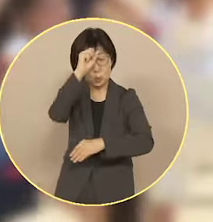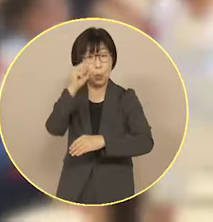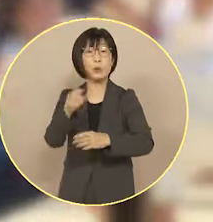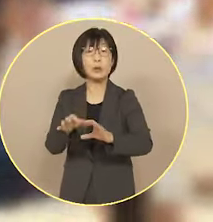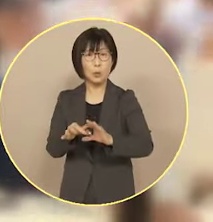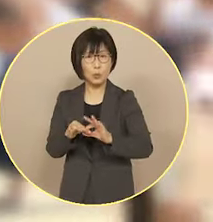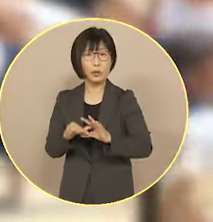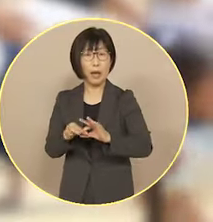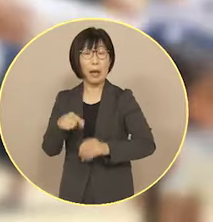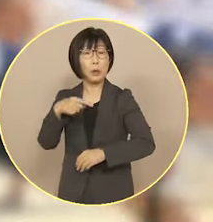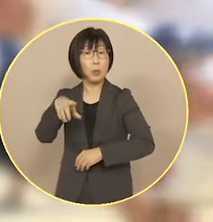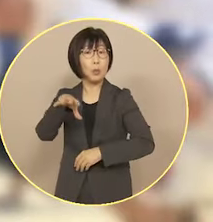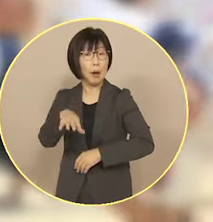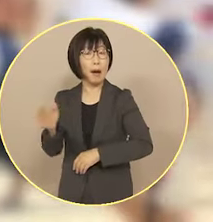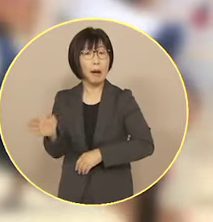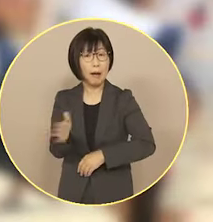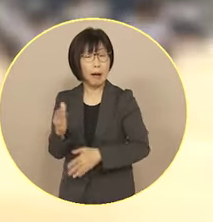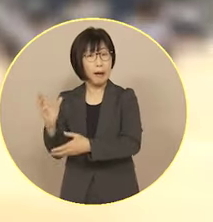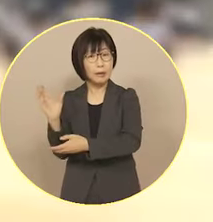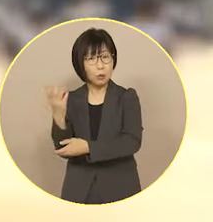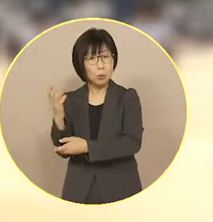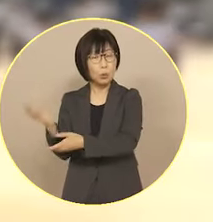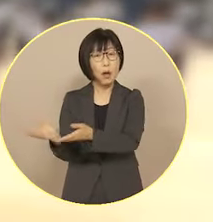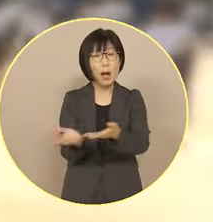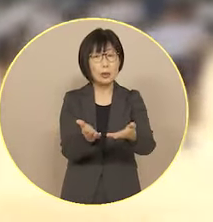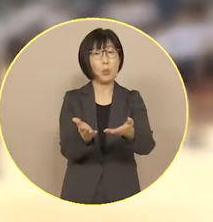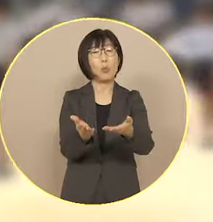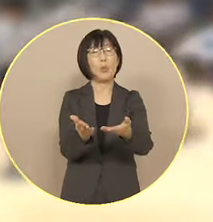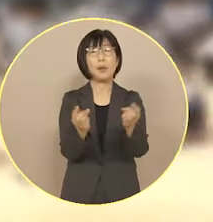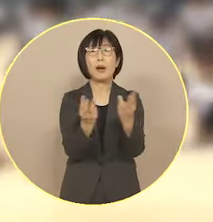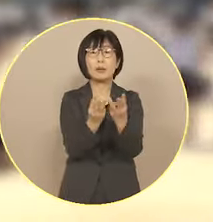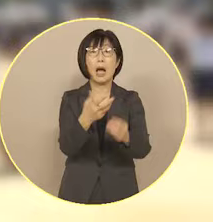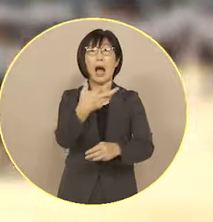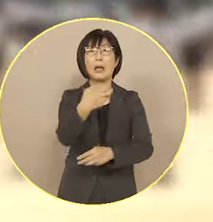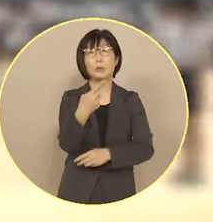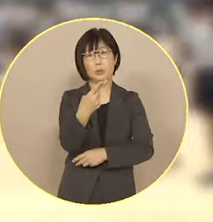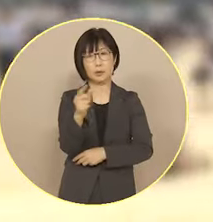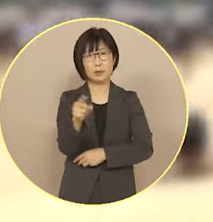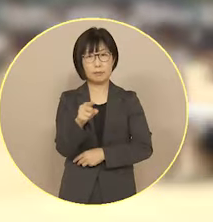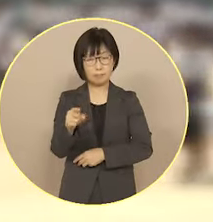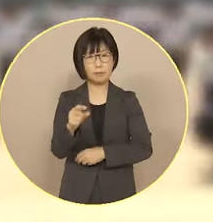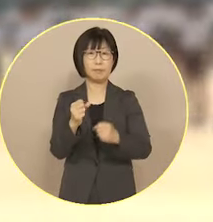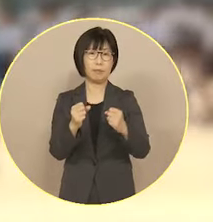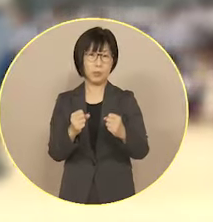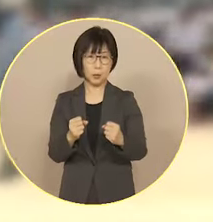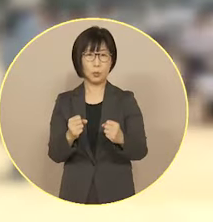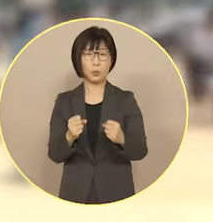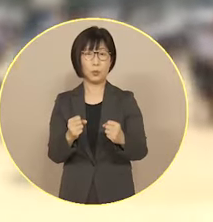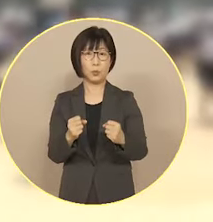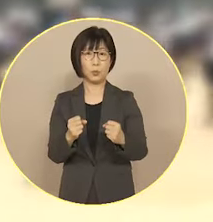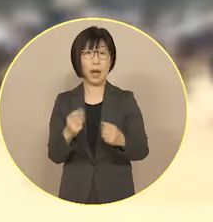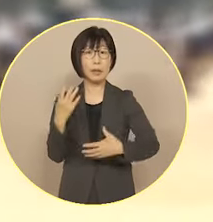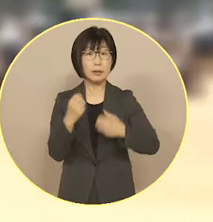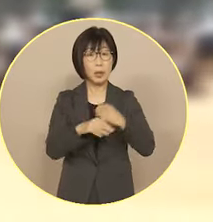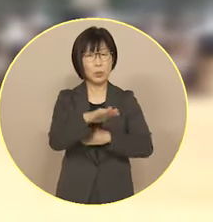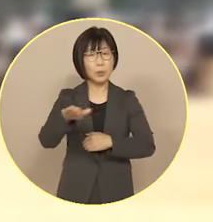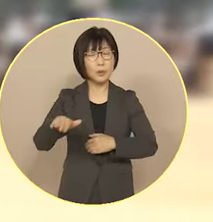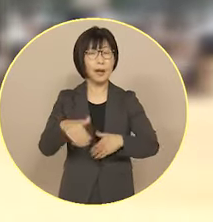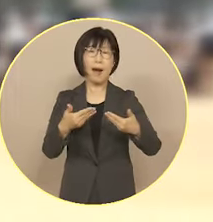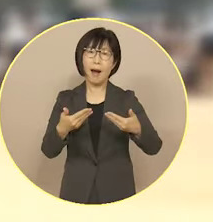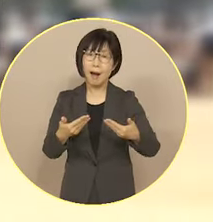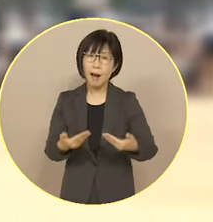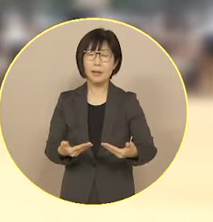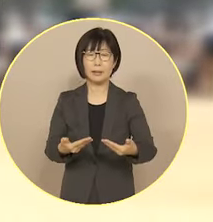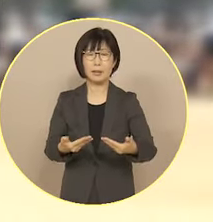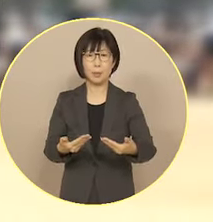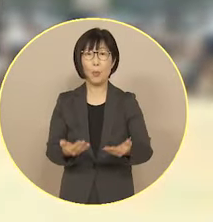て教育機関から救急搬送された方が82人いらっしゃいます児童生徒が安全に